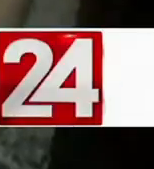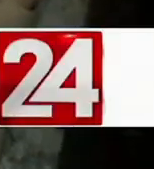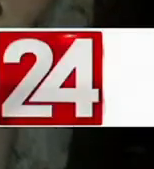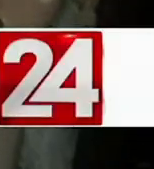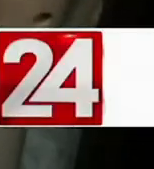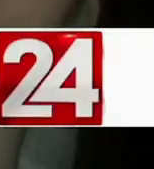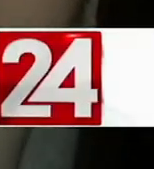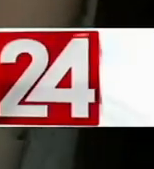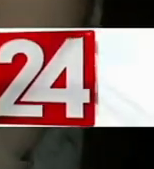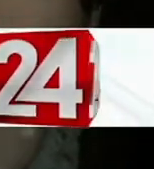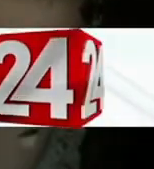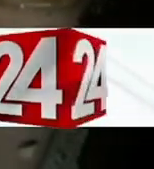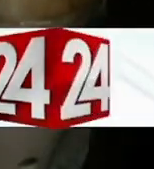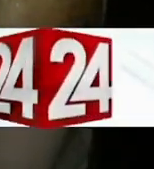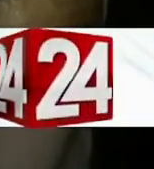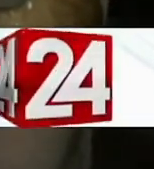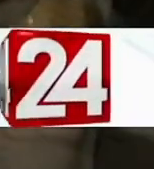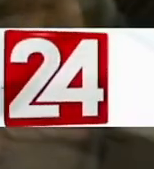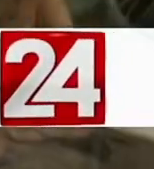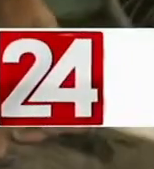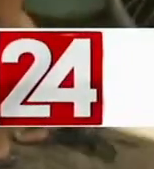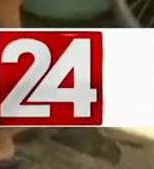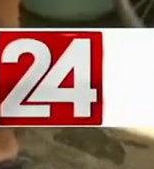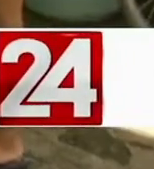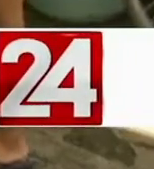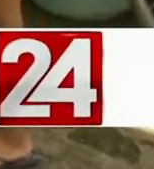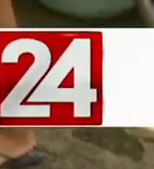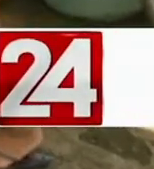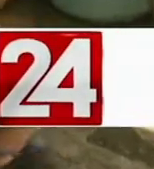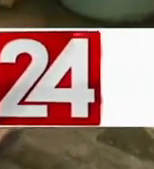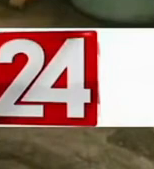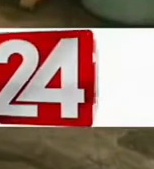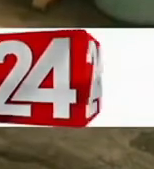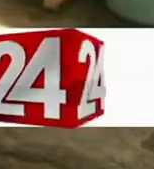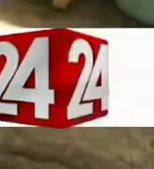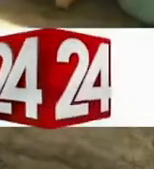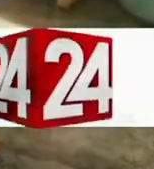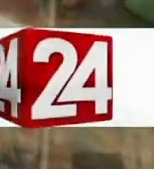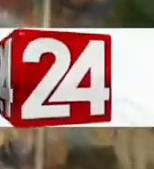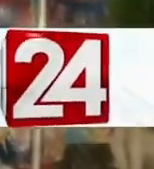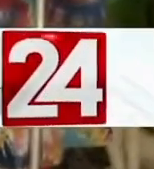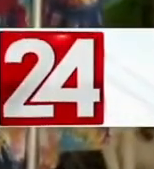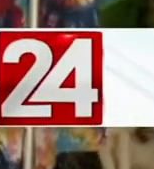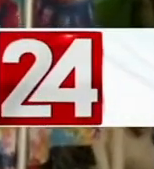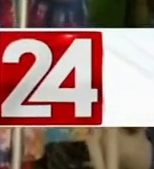Susunod, piling ng isang nanay na nagpatulang o